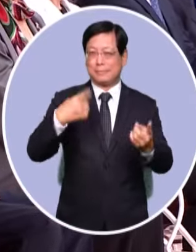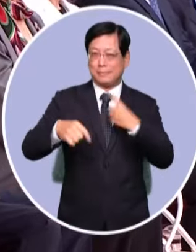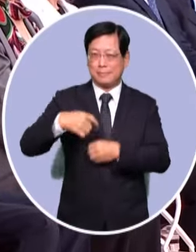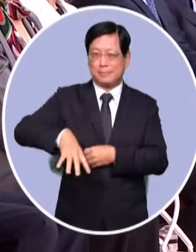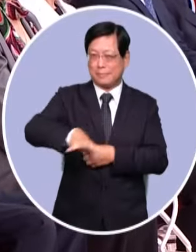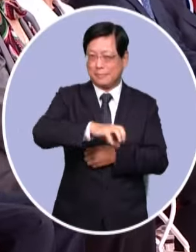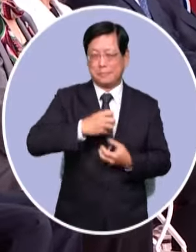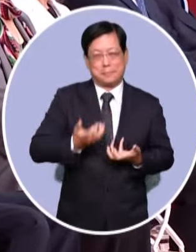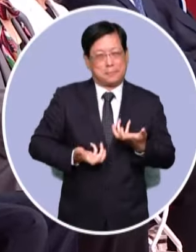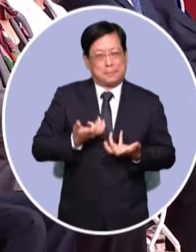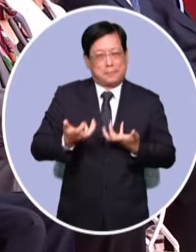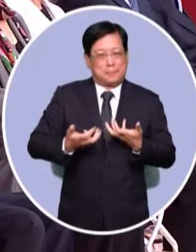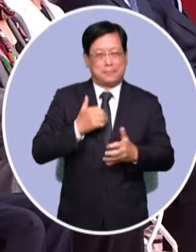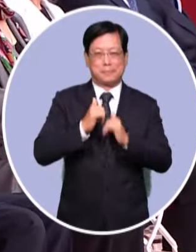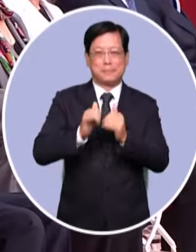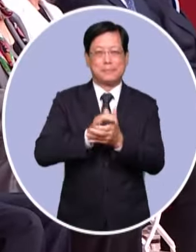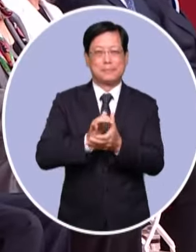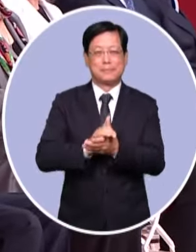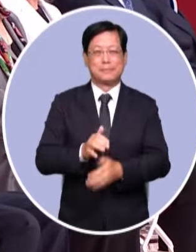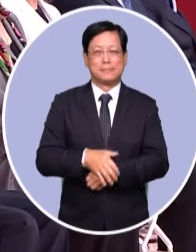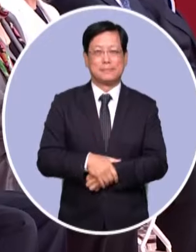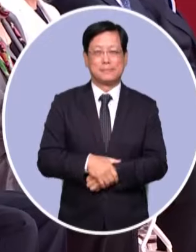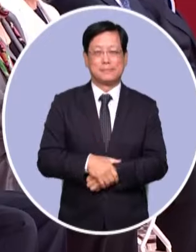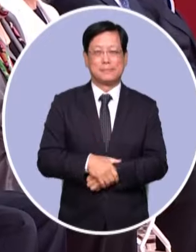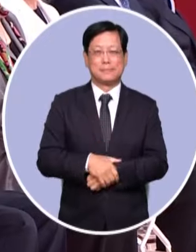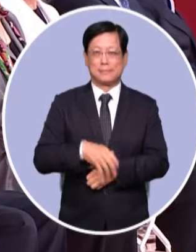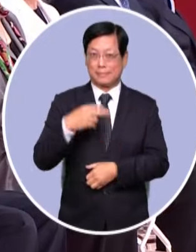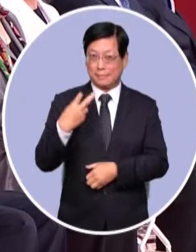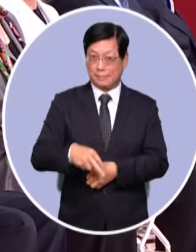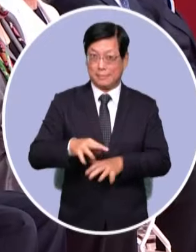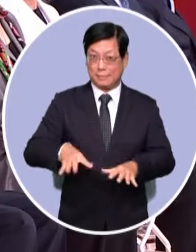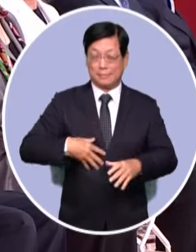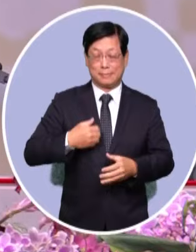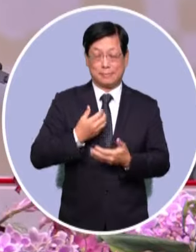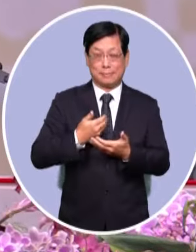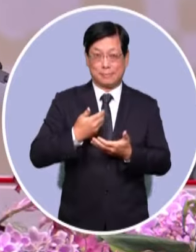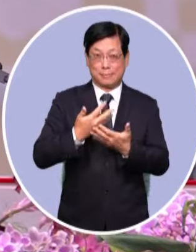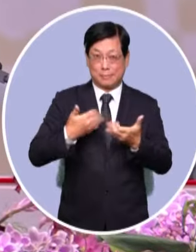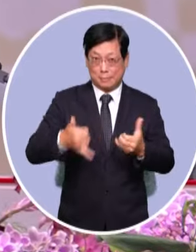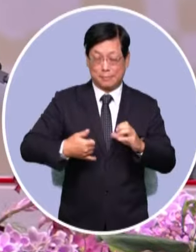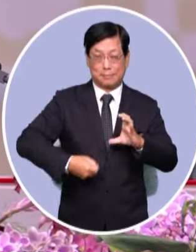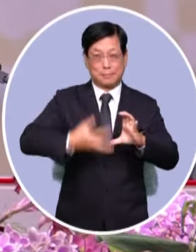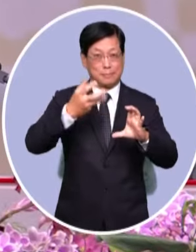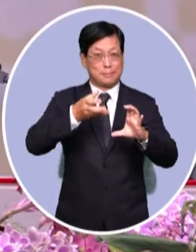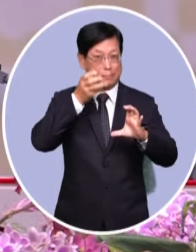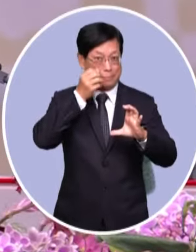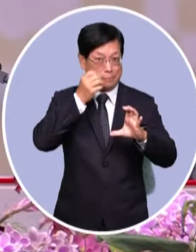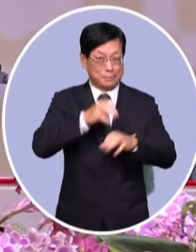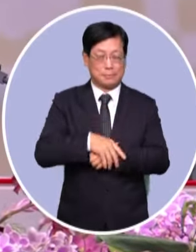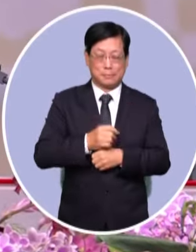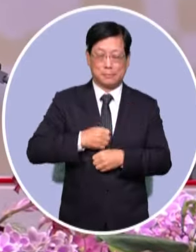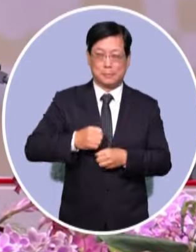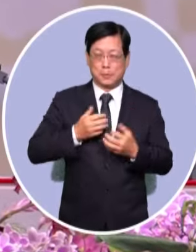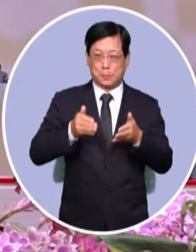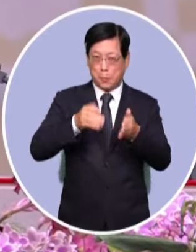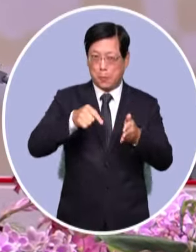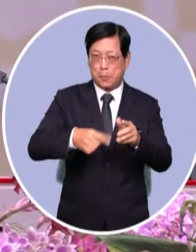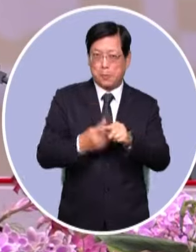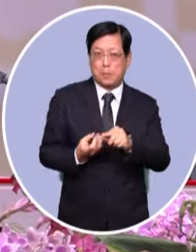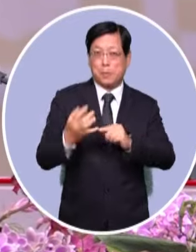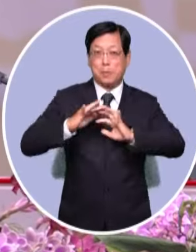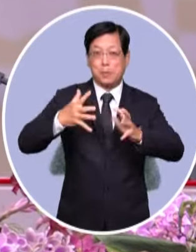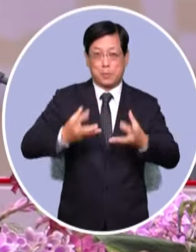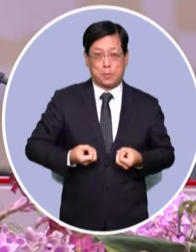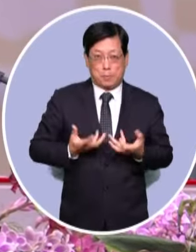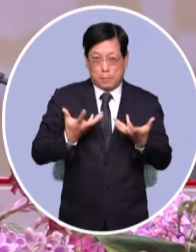所有热情的国人同胞，以及在线上、在媒体上所有关注中华民国国